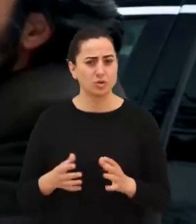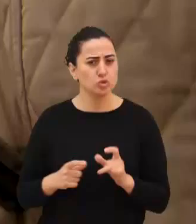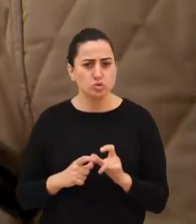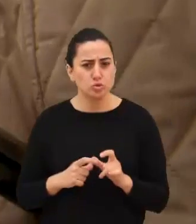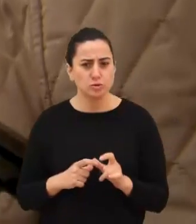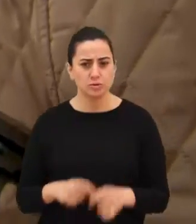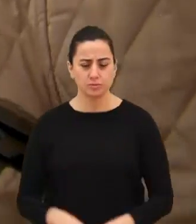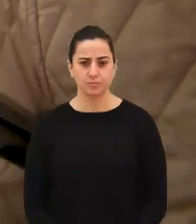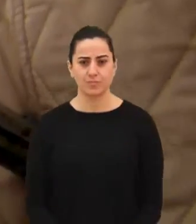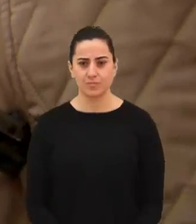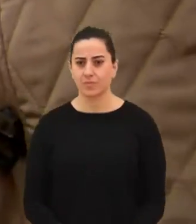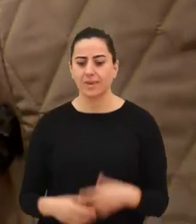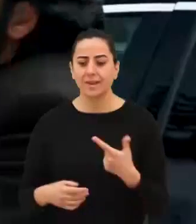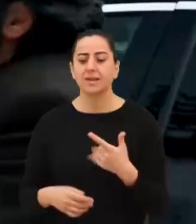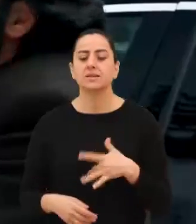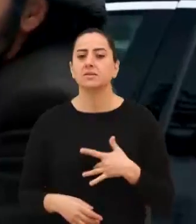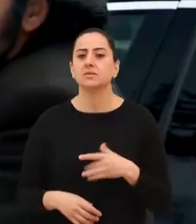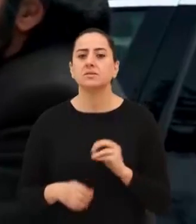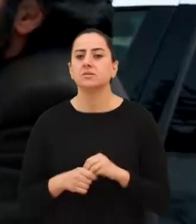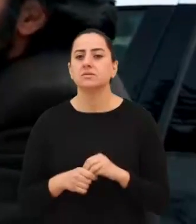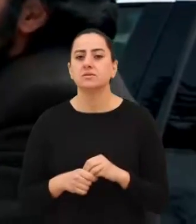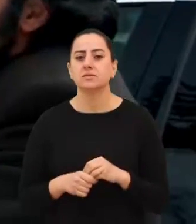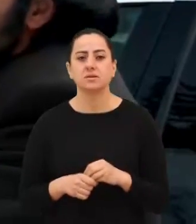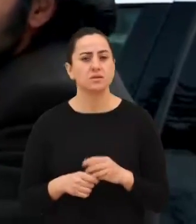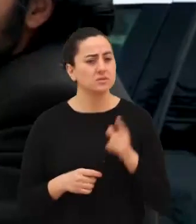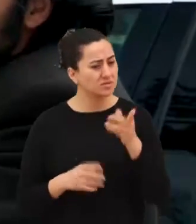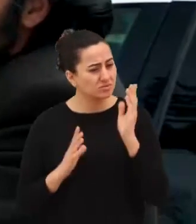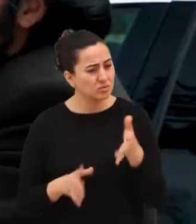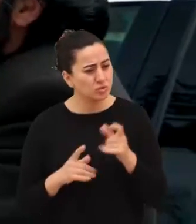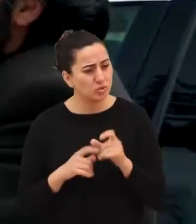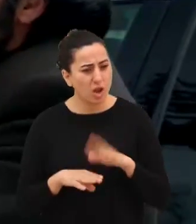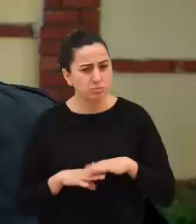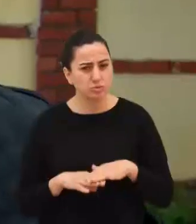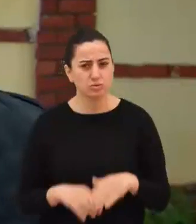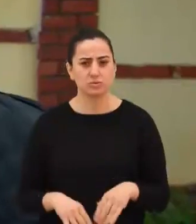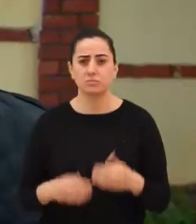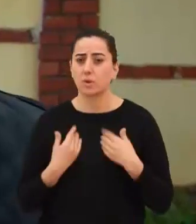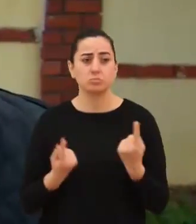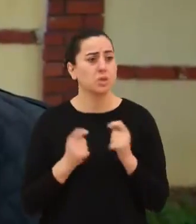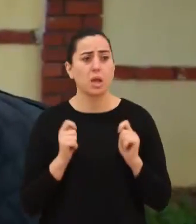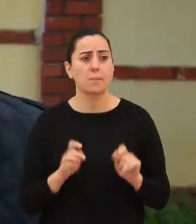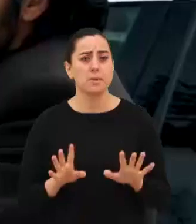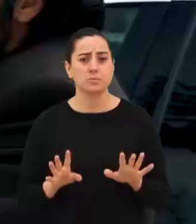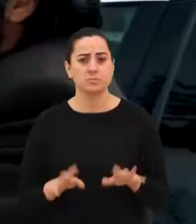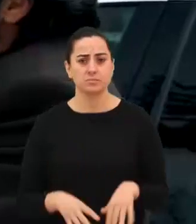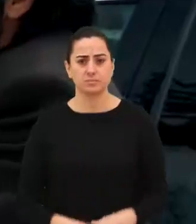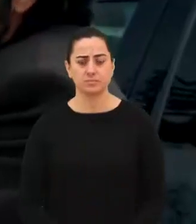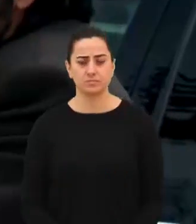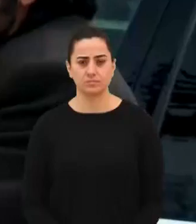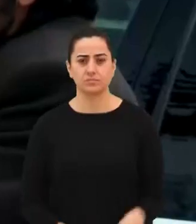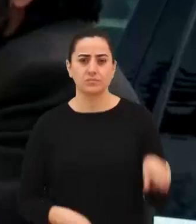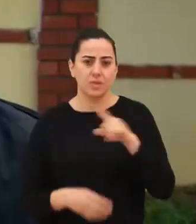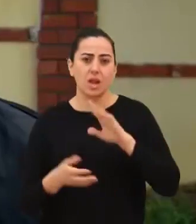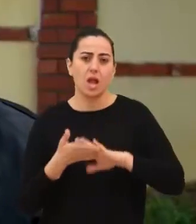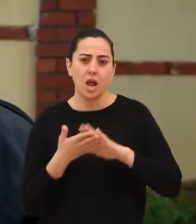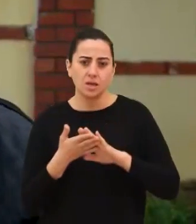Şükrü. Neye benziyor? Sen gene ne haltlar karıştırdın Şükrü? Ben bir şey karıştırmadım efendim. Arkadaşlar